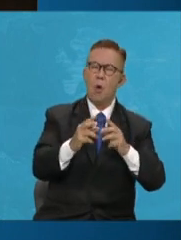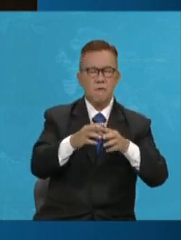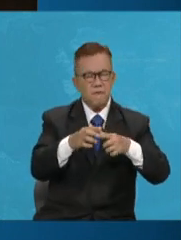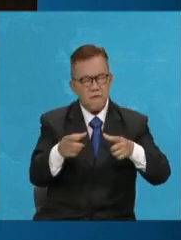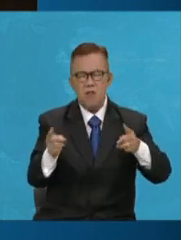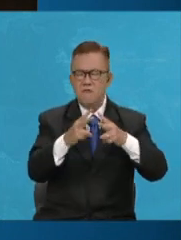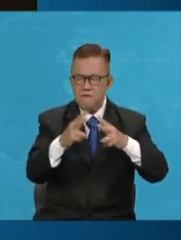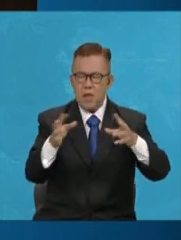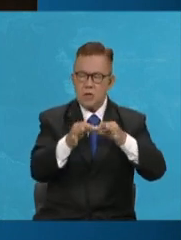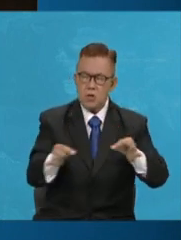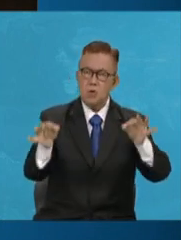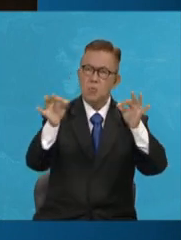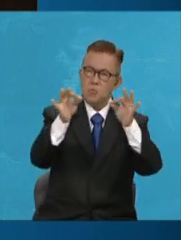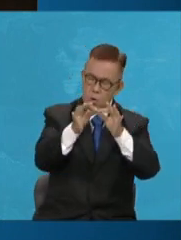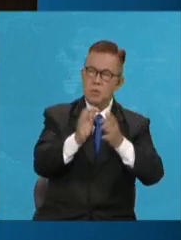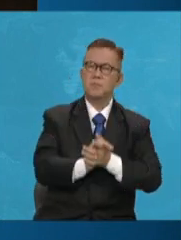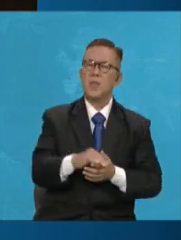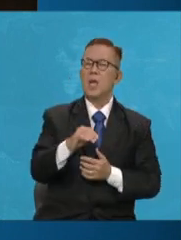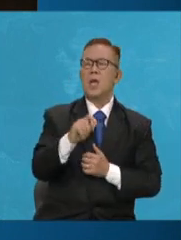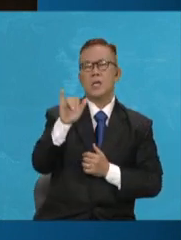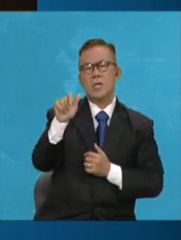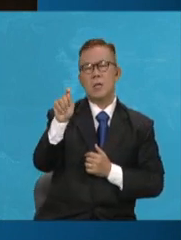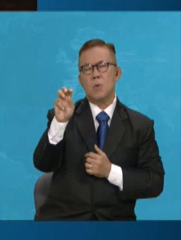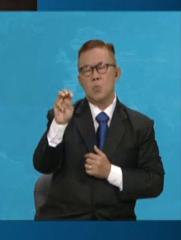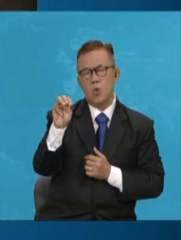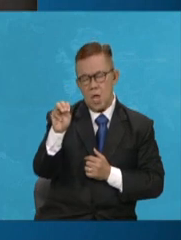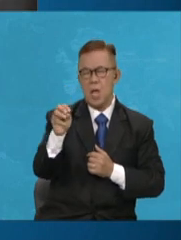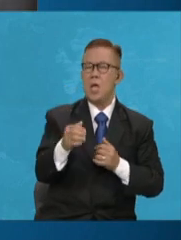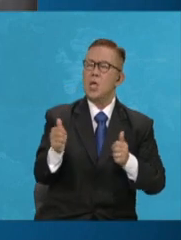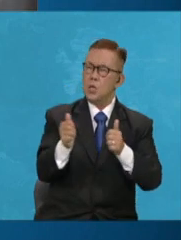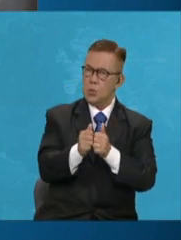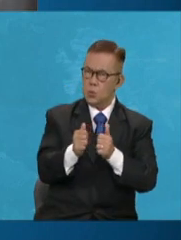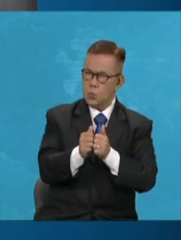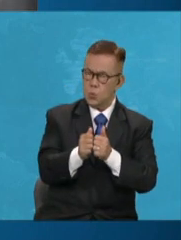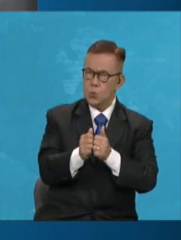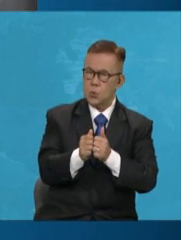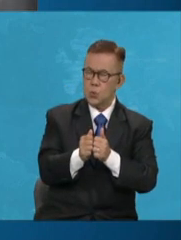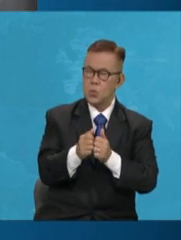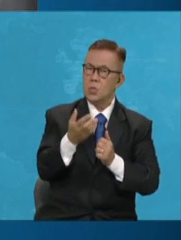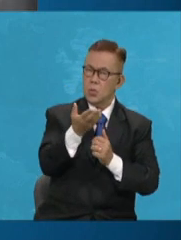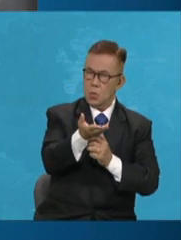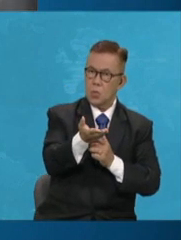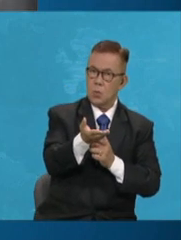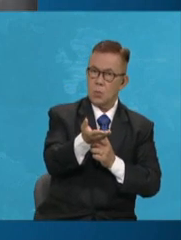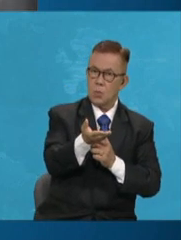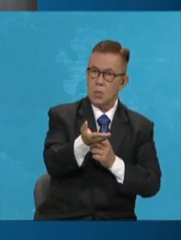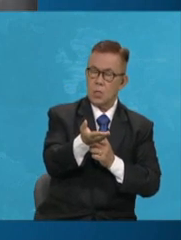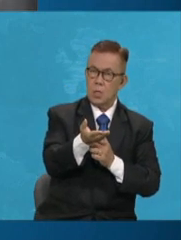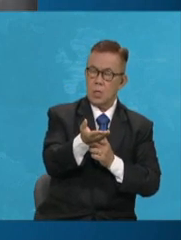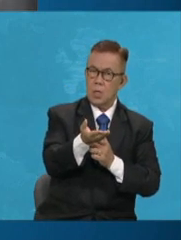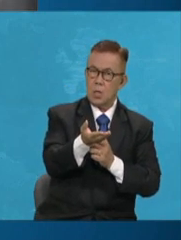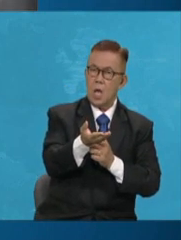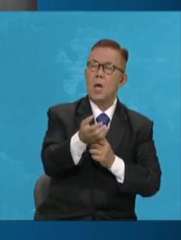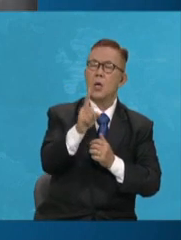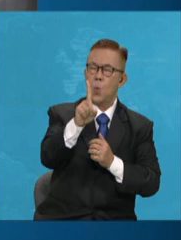keberangkatan yang teramat Mulia ke upacara berkenaan negara Brunei Darussalam dan Jepun telah menjalin hubungan diplomatik